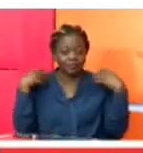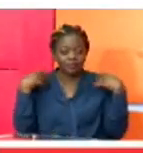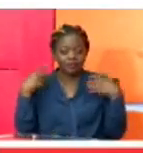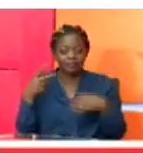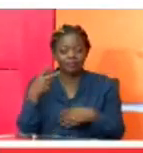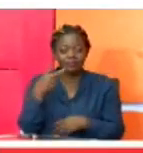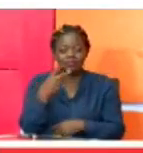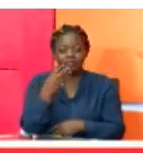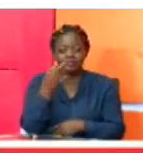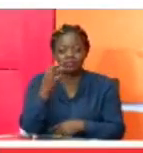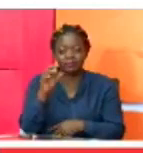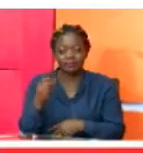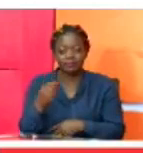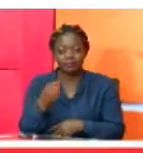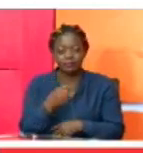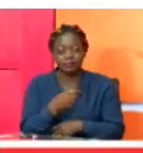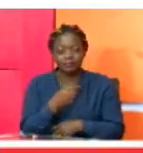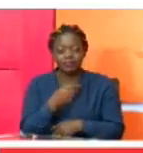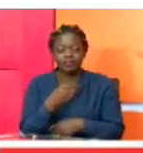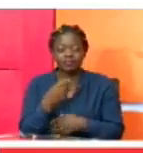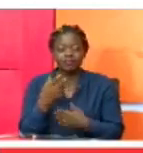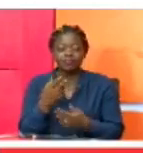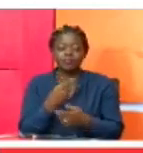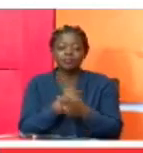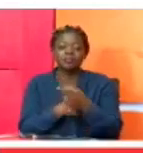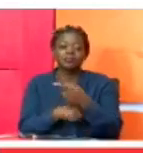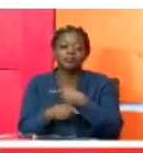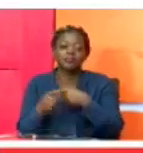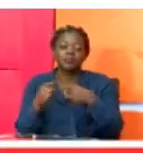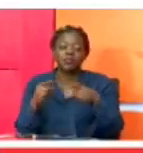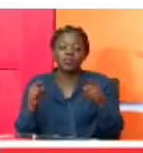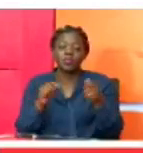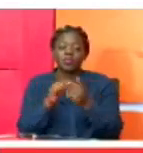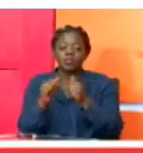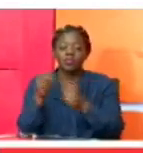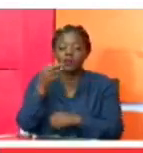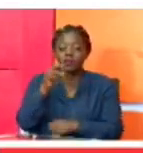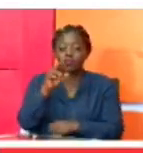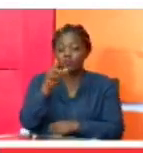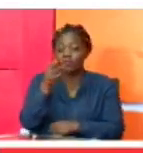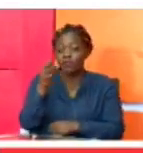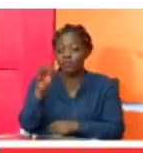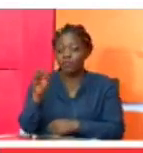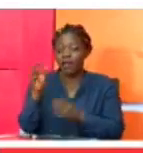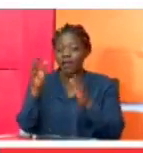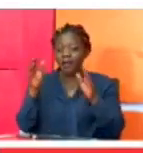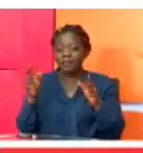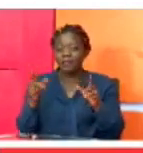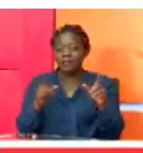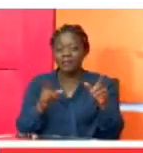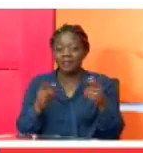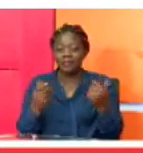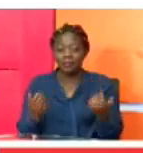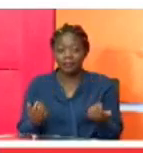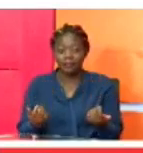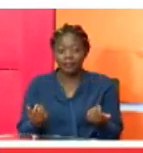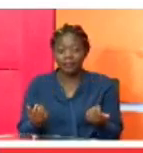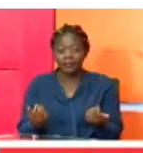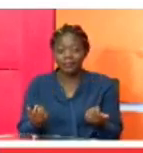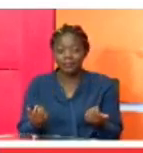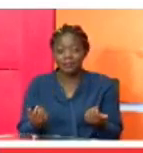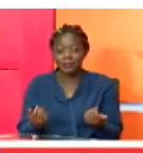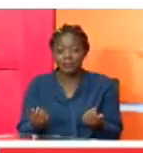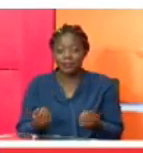Nyagataliko mutuntu yenze mpaji Farid ngatandikideko mu mpaka eza fufa big league awetuogera nga zigenda kubera nga